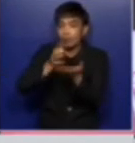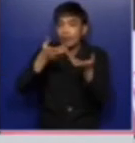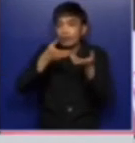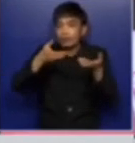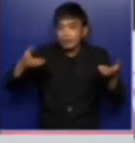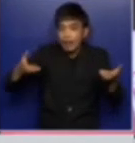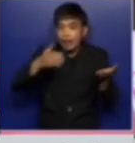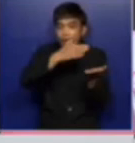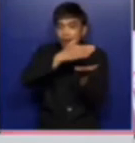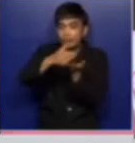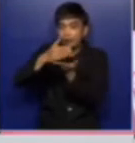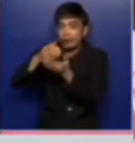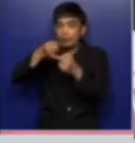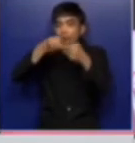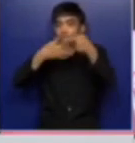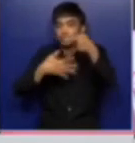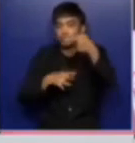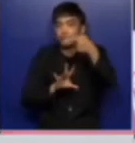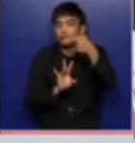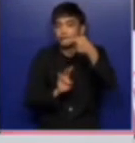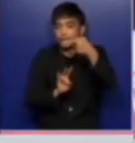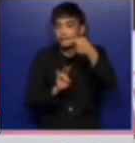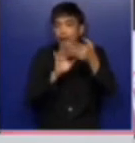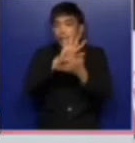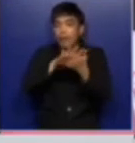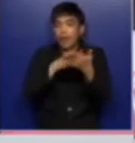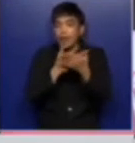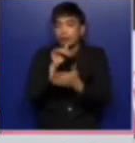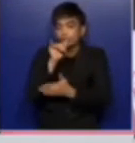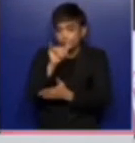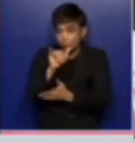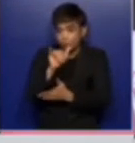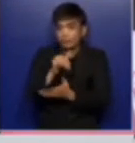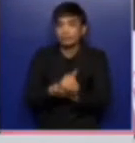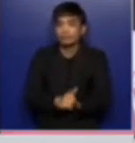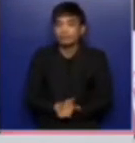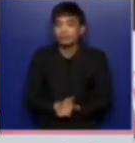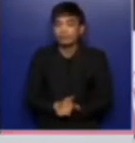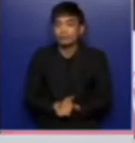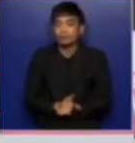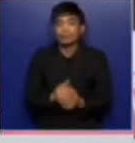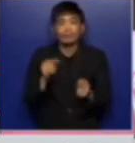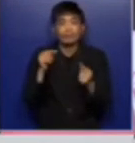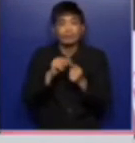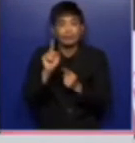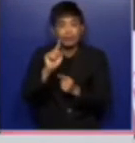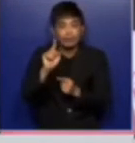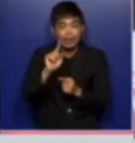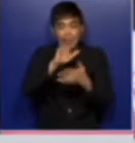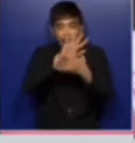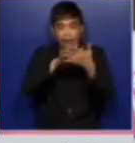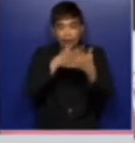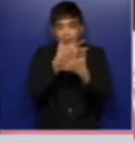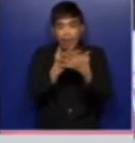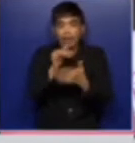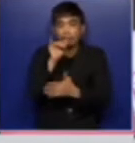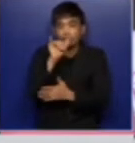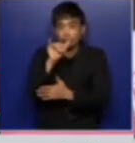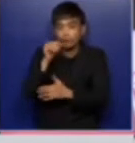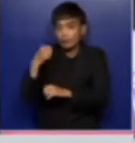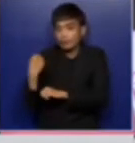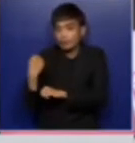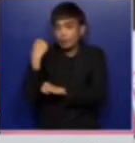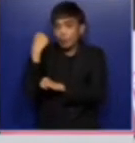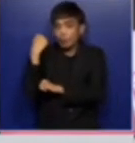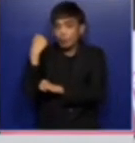ณออกเป็น7ยุทธศาสตร์ปรากฏว่ายุทธศาสตร์ด้านความมั่นคง